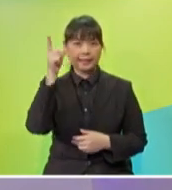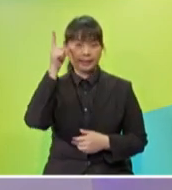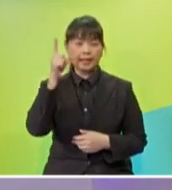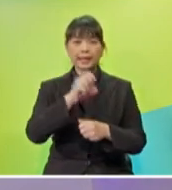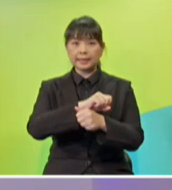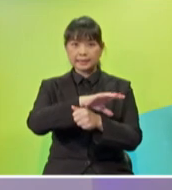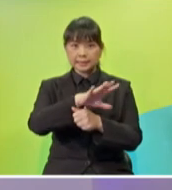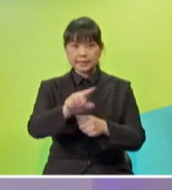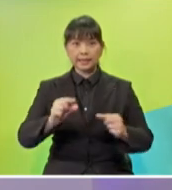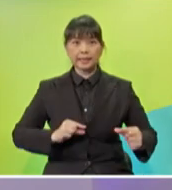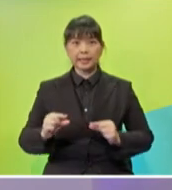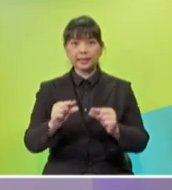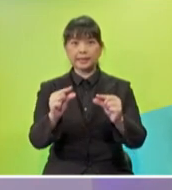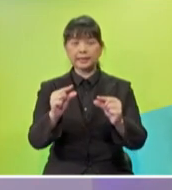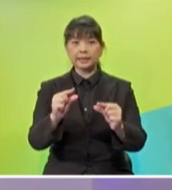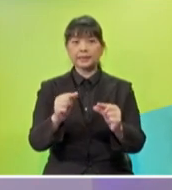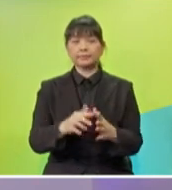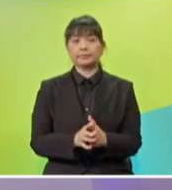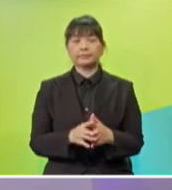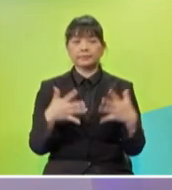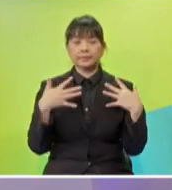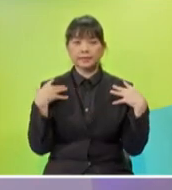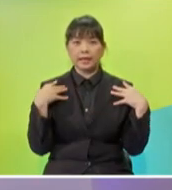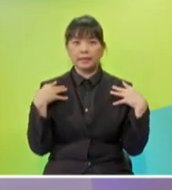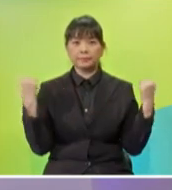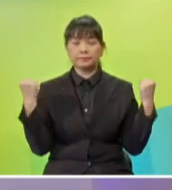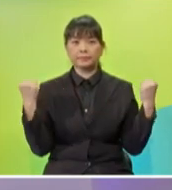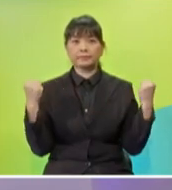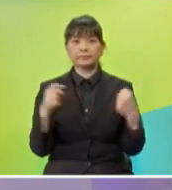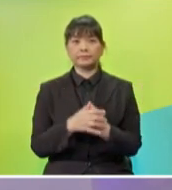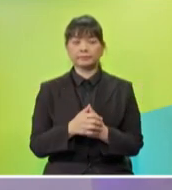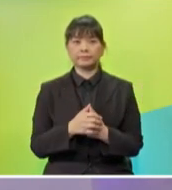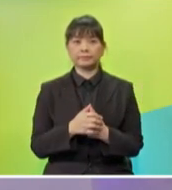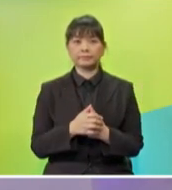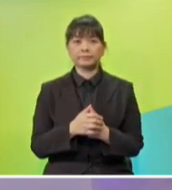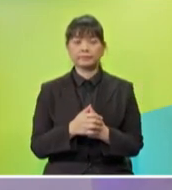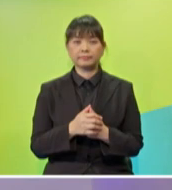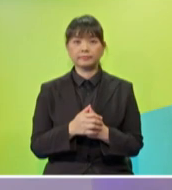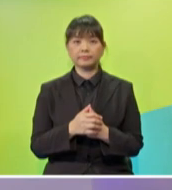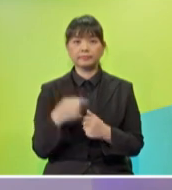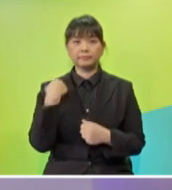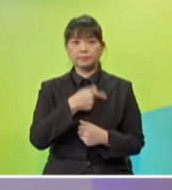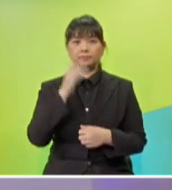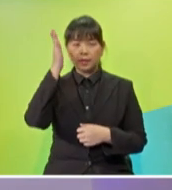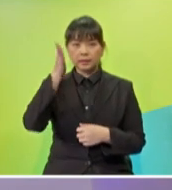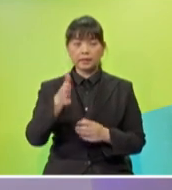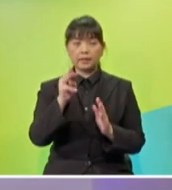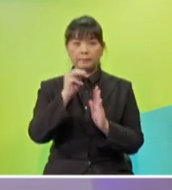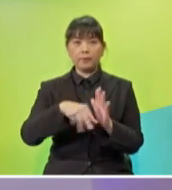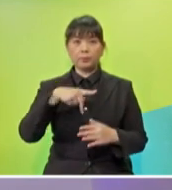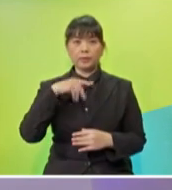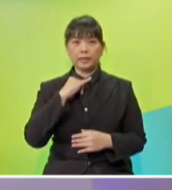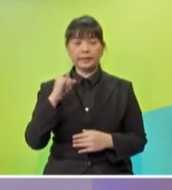gaya hidup sehat dan selamat kepada diri Oke kita akan mempunyai Minda yang